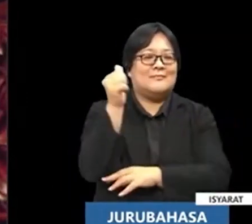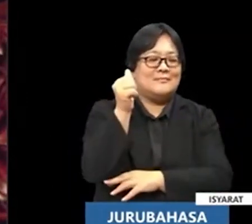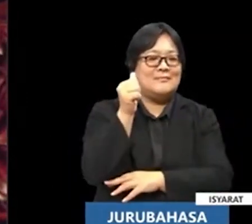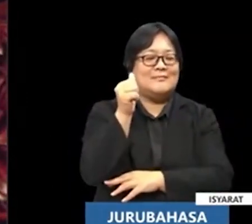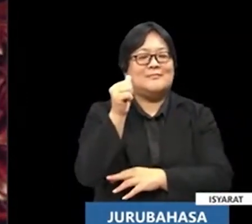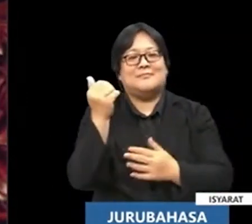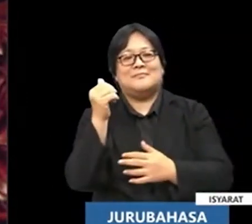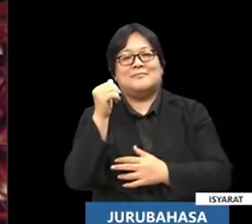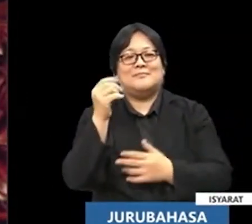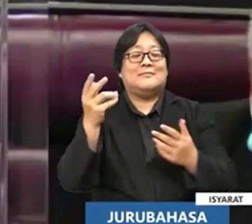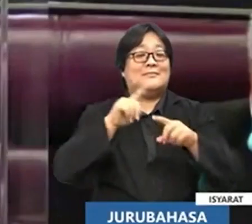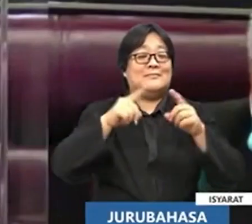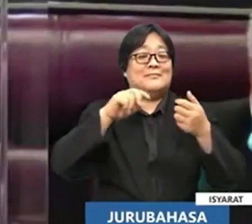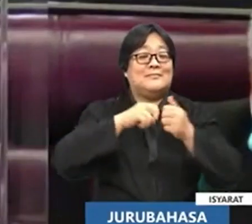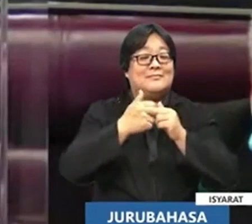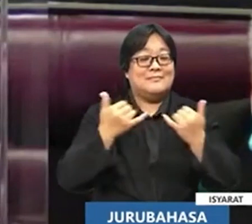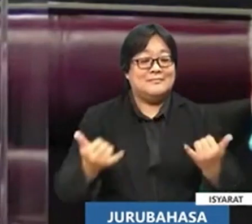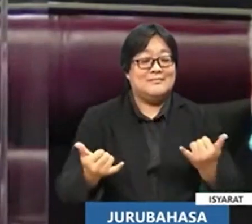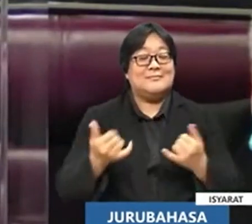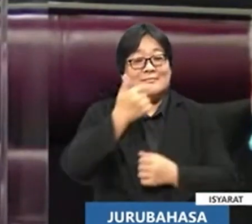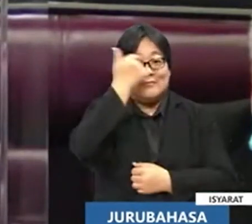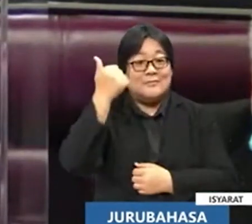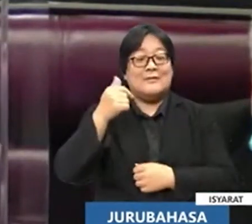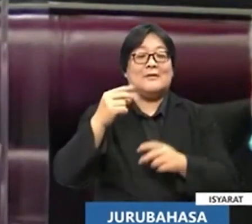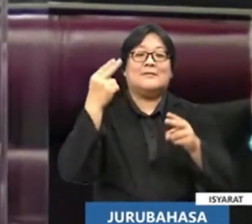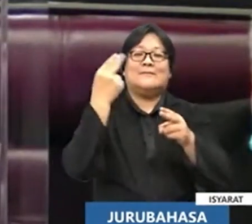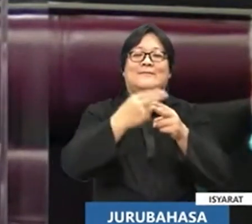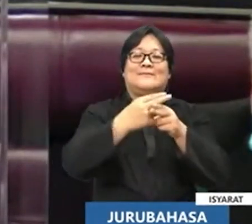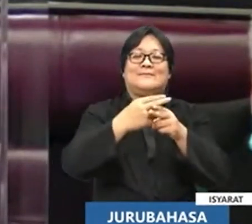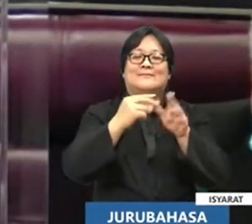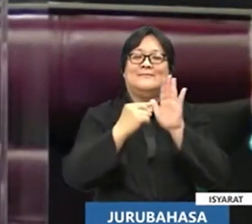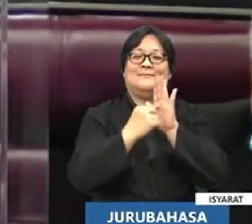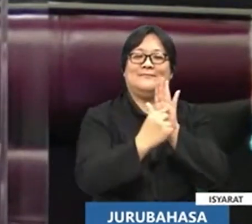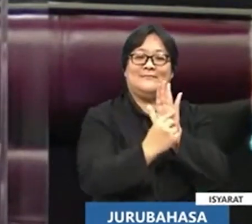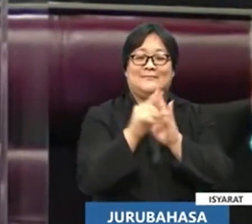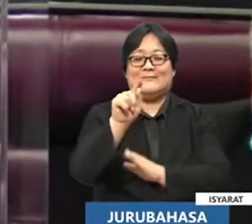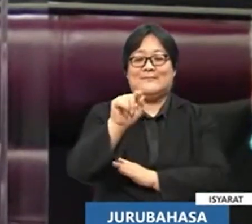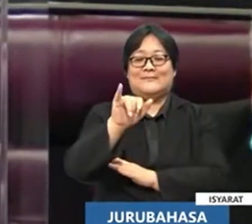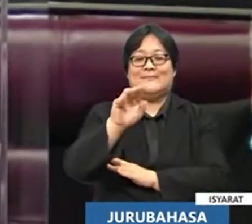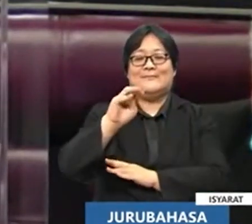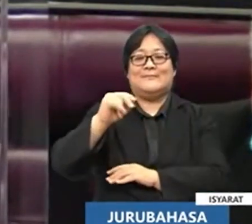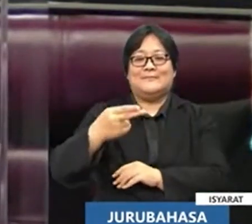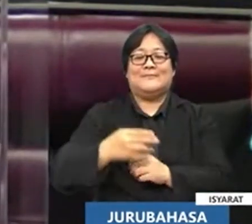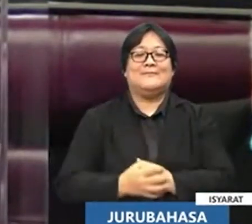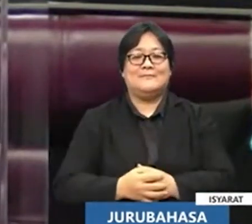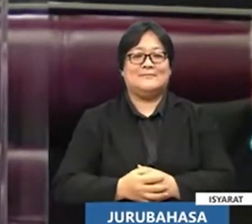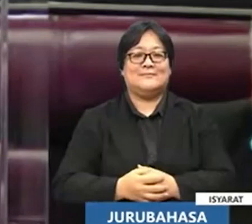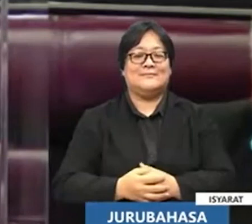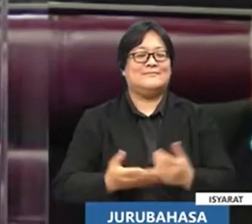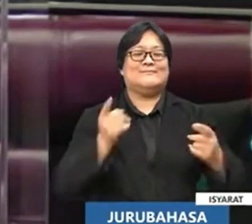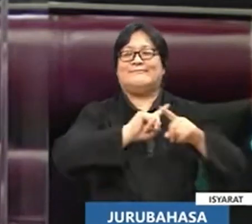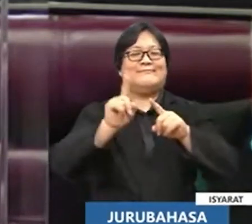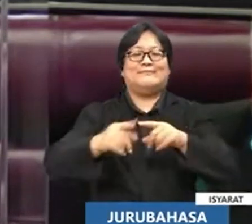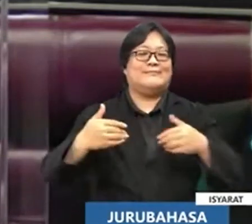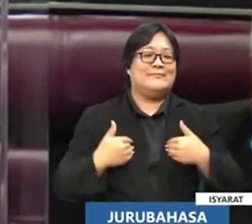Bird isu dia sekalian ini karena label timah Fatimah Aza